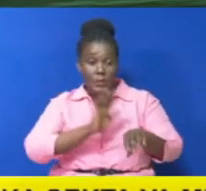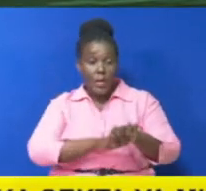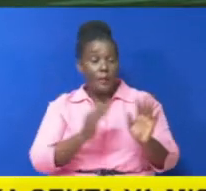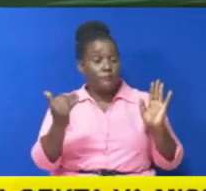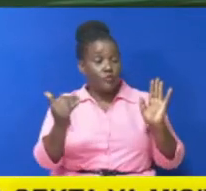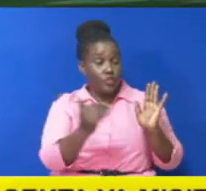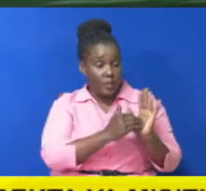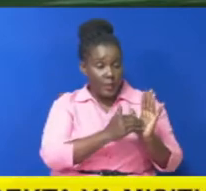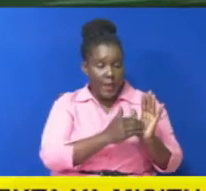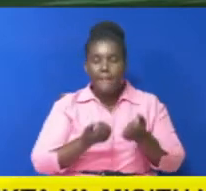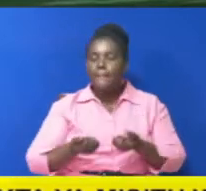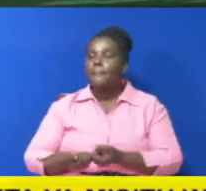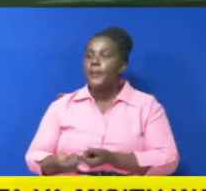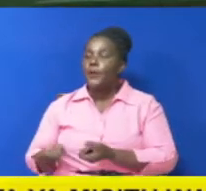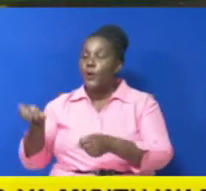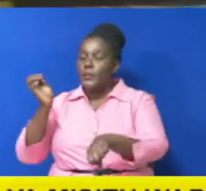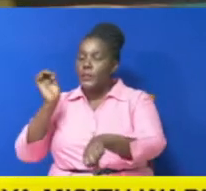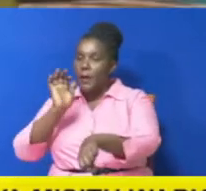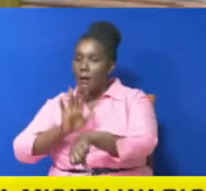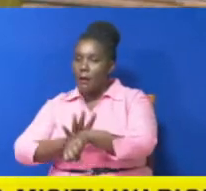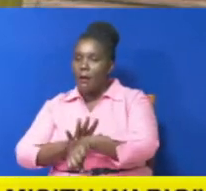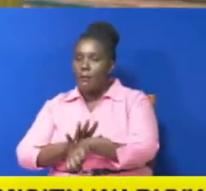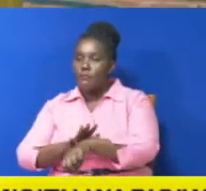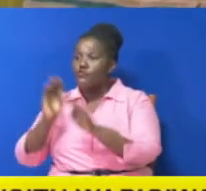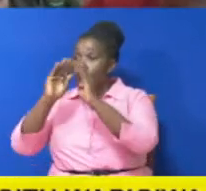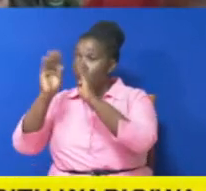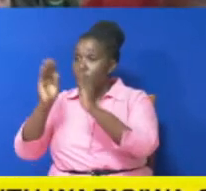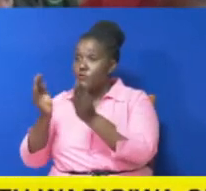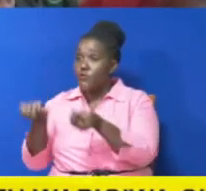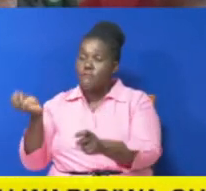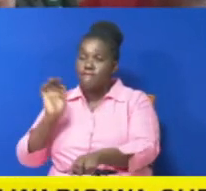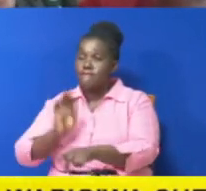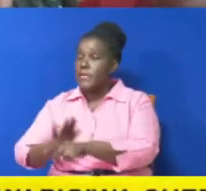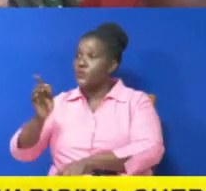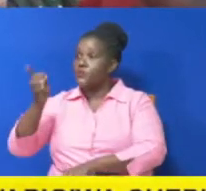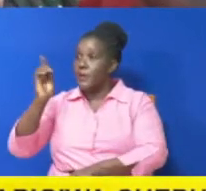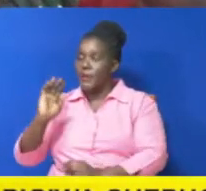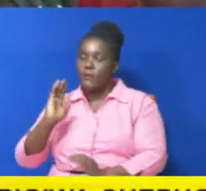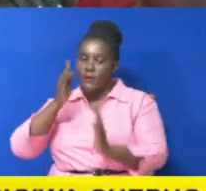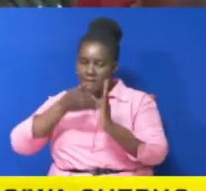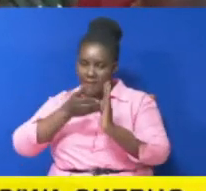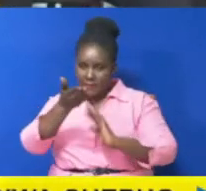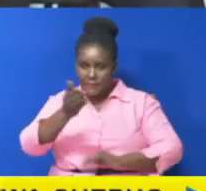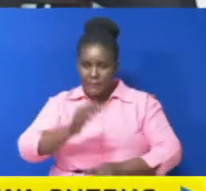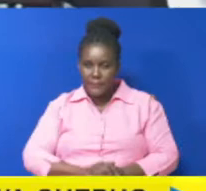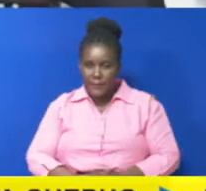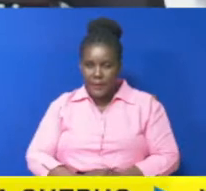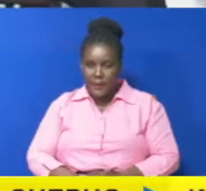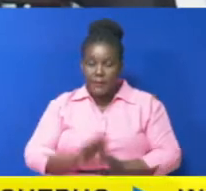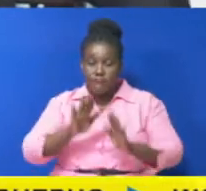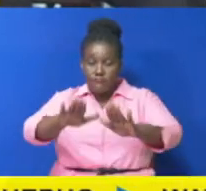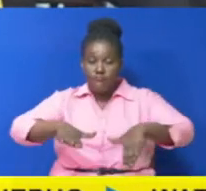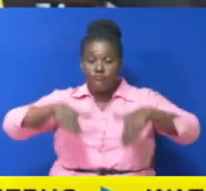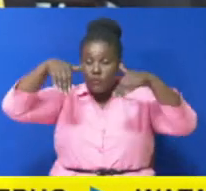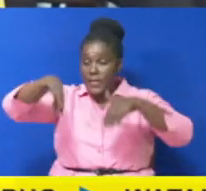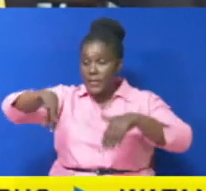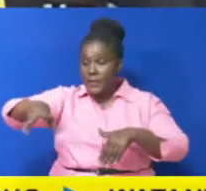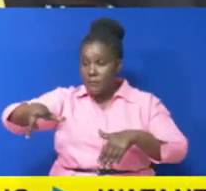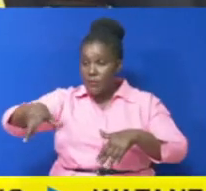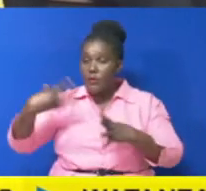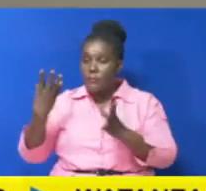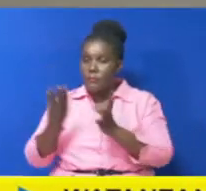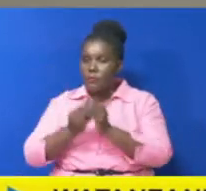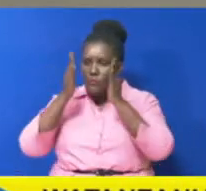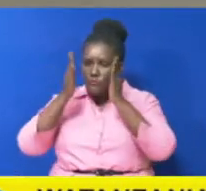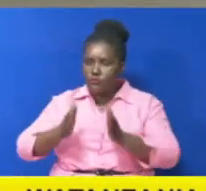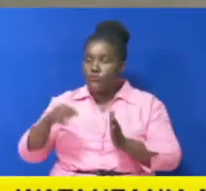kwa maana ya mikataba na wataalamu wa miundombinu ya usambazaji. Mbunge wa Jimbo la Ludewa Joseph Kamonga pamoja na mkuu wa